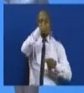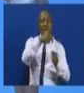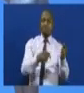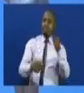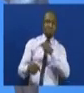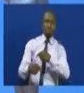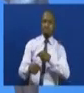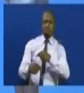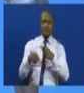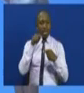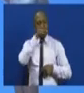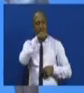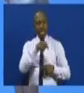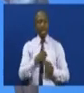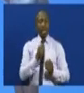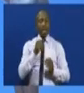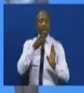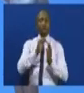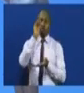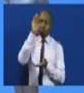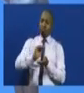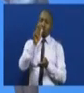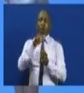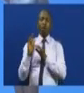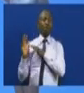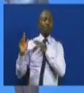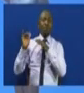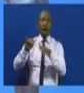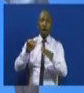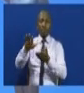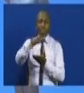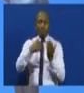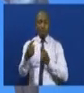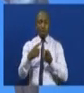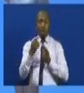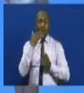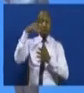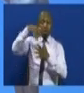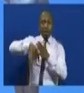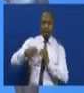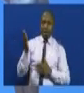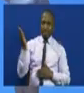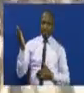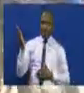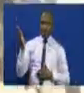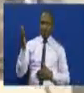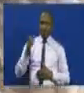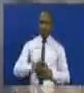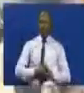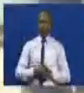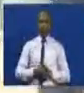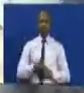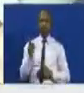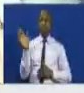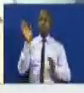migahawani, ikiwa ni hatua ya kupunguza msongamano. Hii hapa ni ripoti yake ya Shir Thomas. Si mtindo